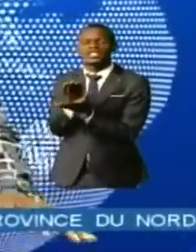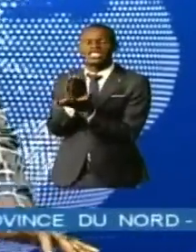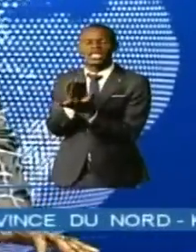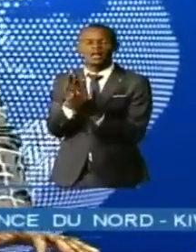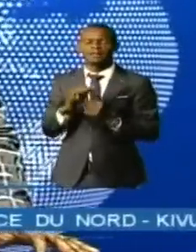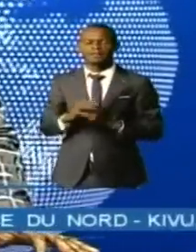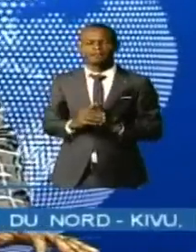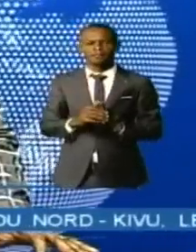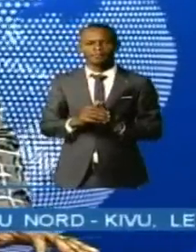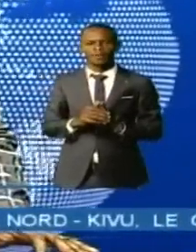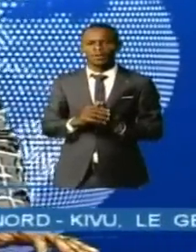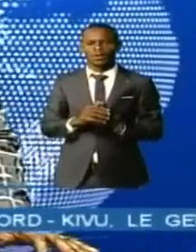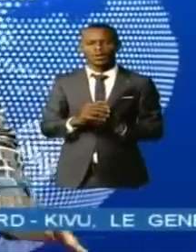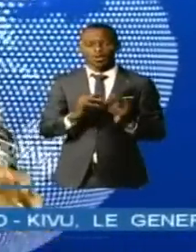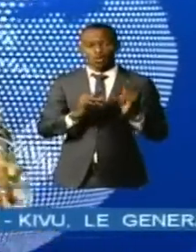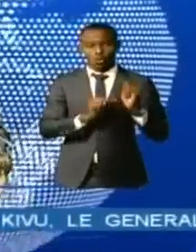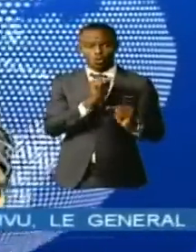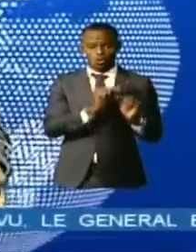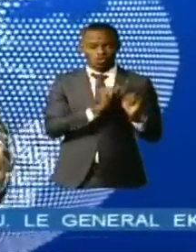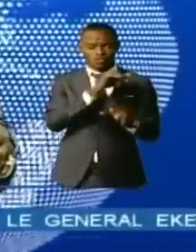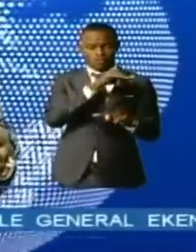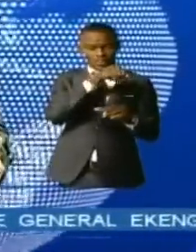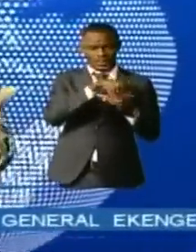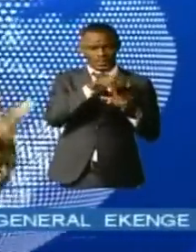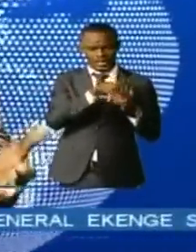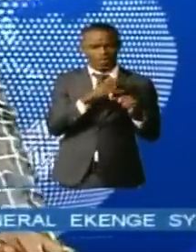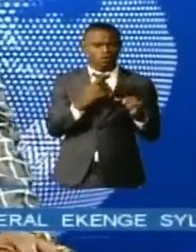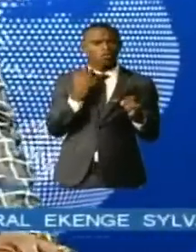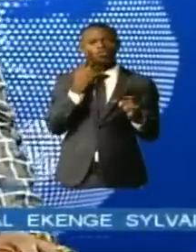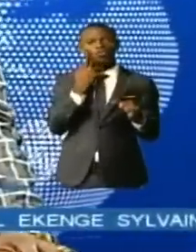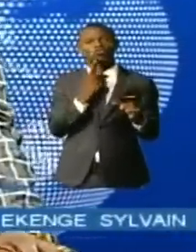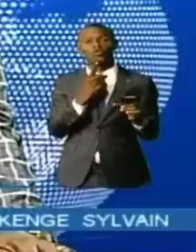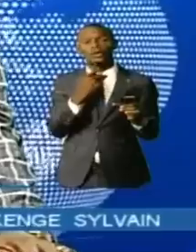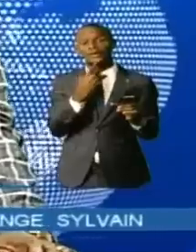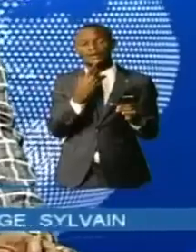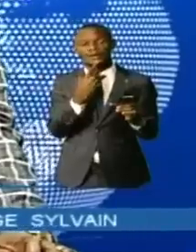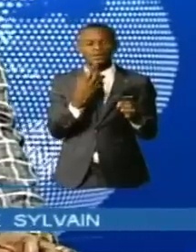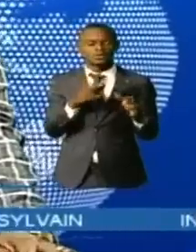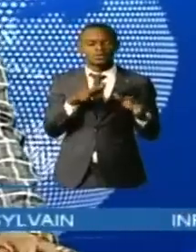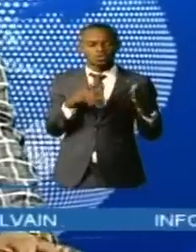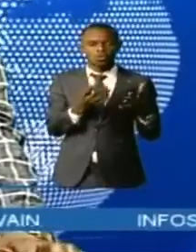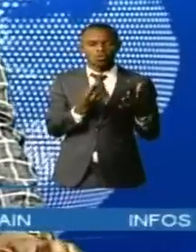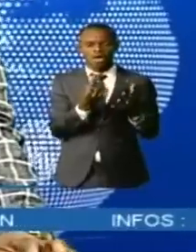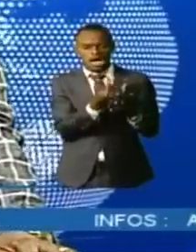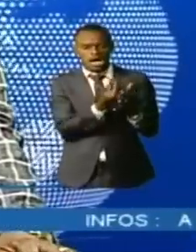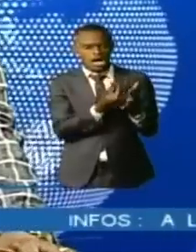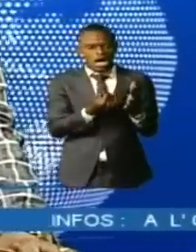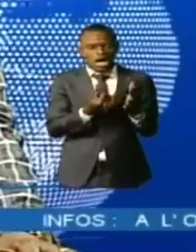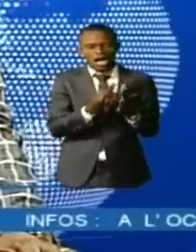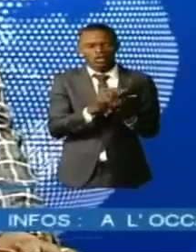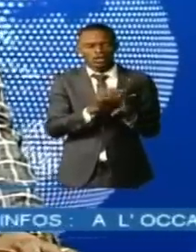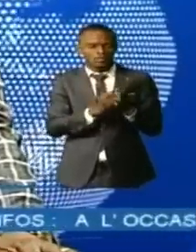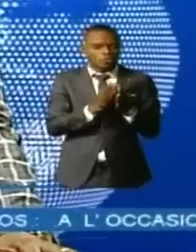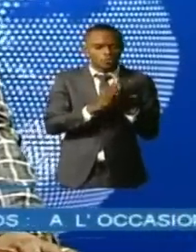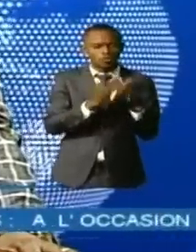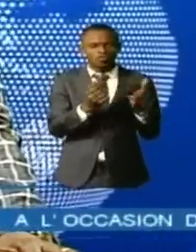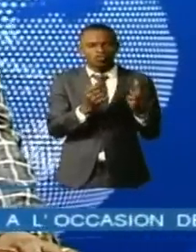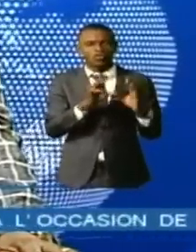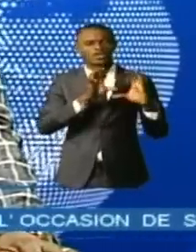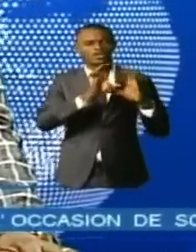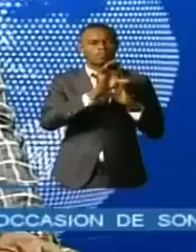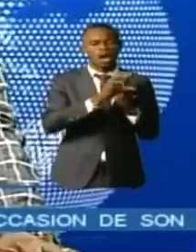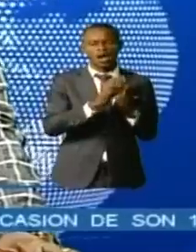financière interne se rapporte à la gestion des ressources propres de la DGDA, c'est-à-dire tout ce que